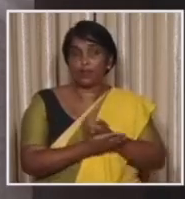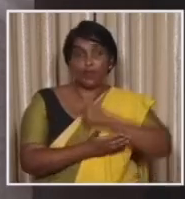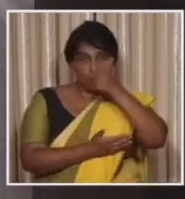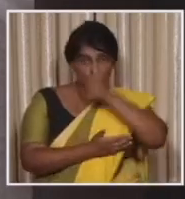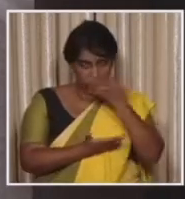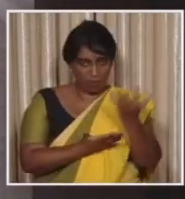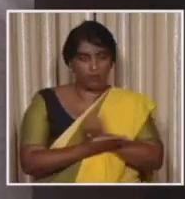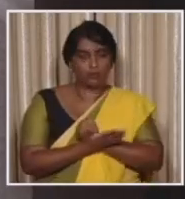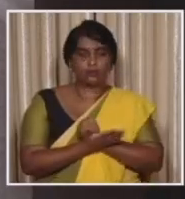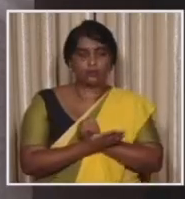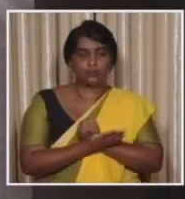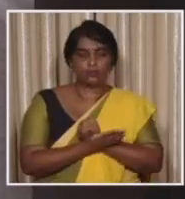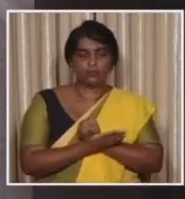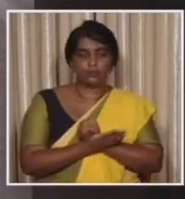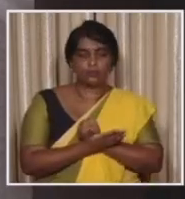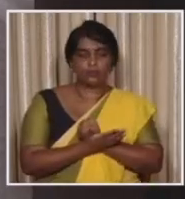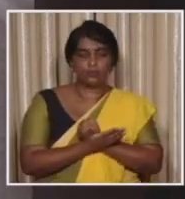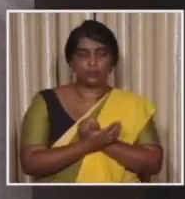කන්නද